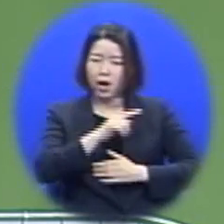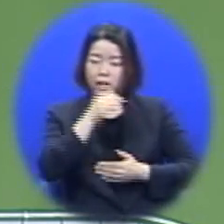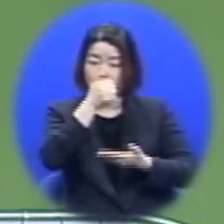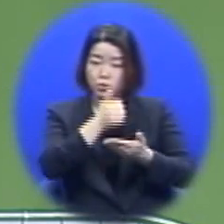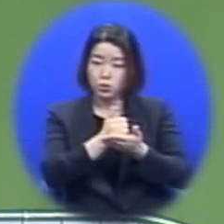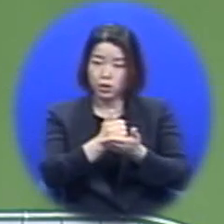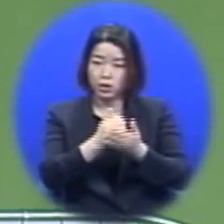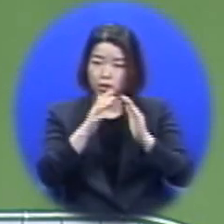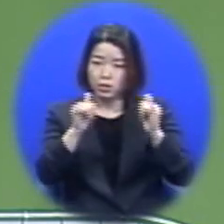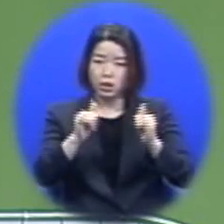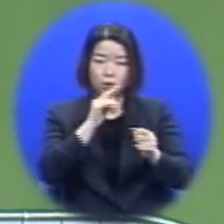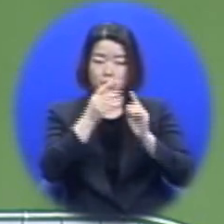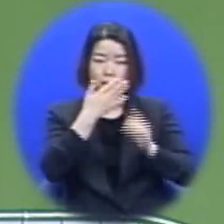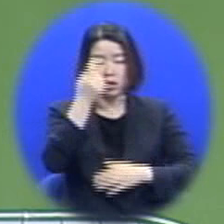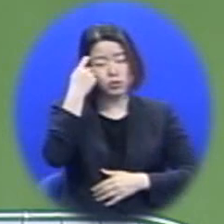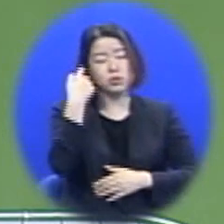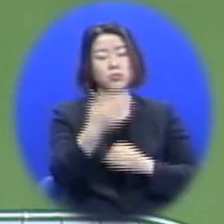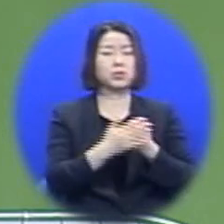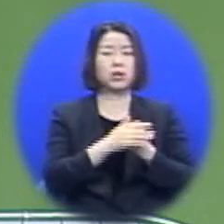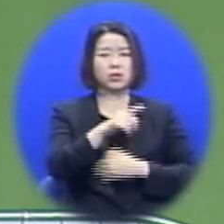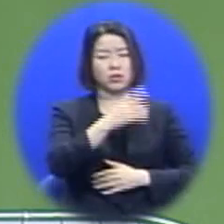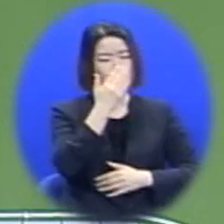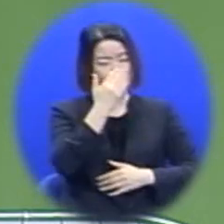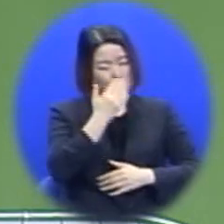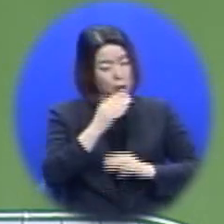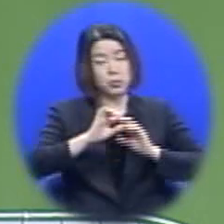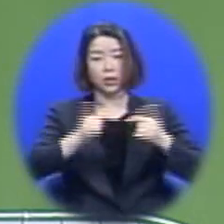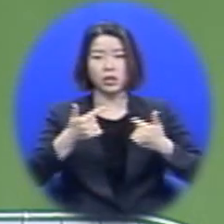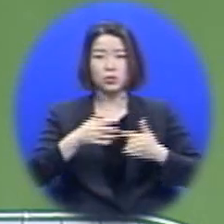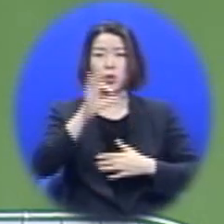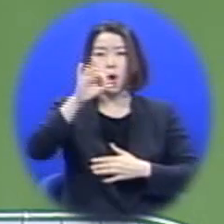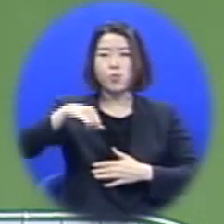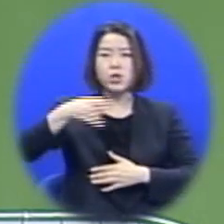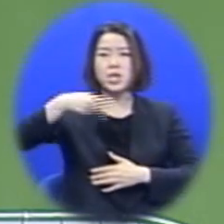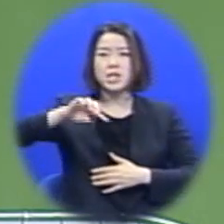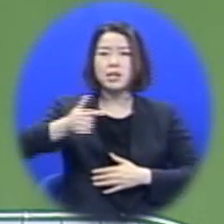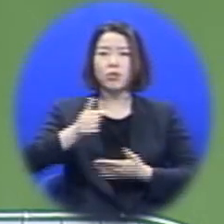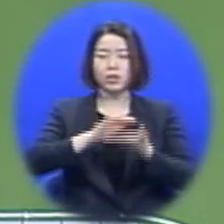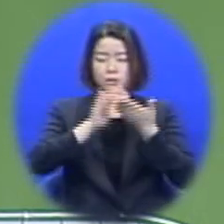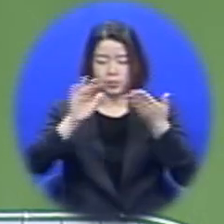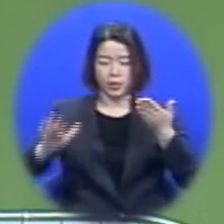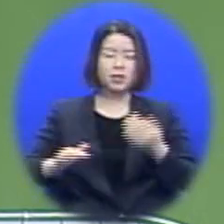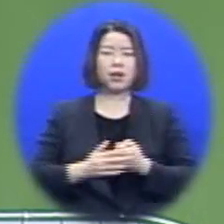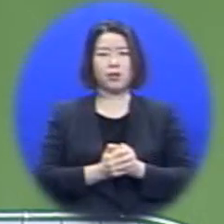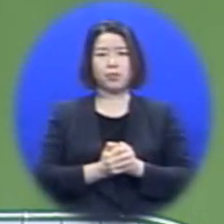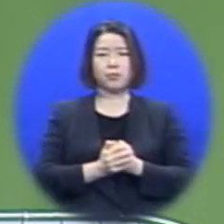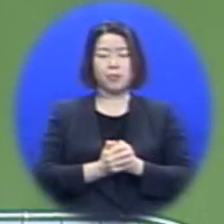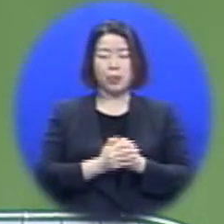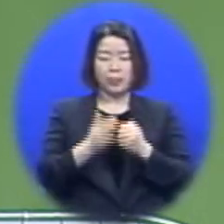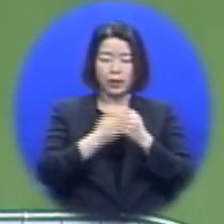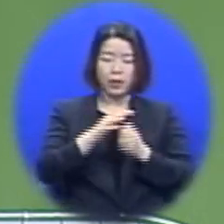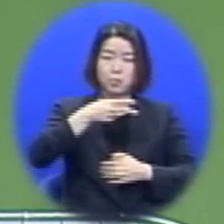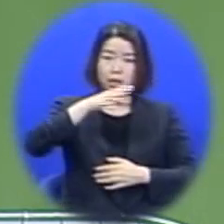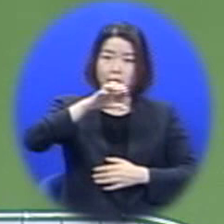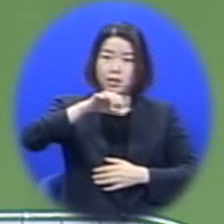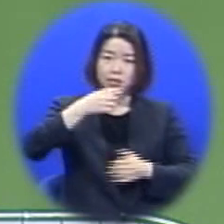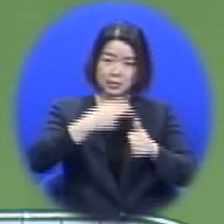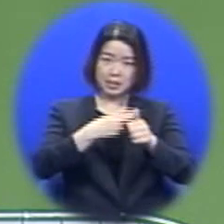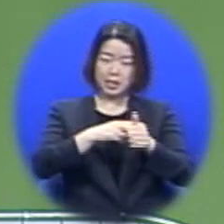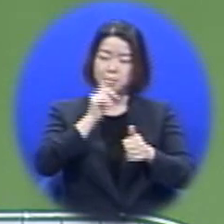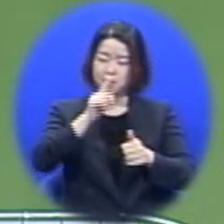있어요? 그건 겸손도 아니고 그건 위선이에요. 그랬더니 성 프랜시스가